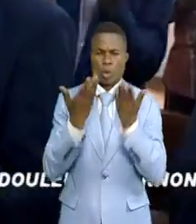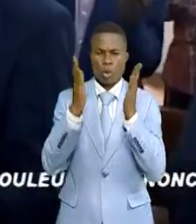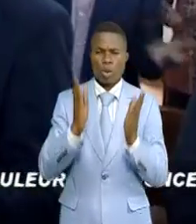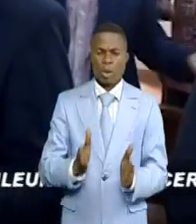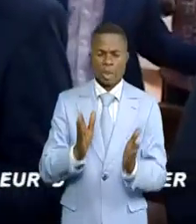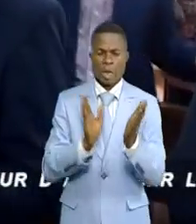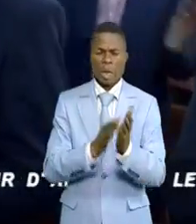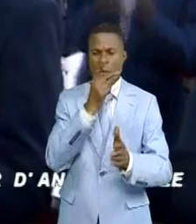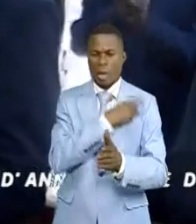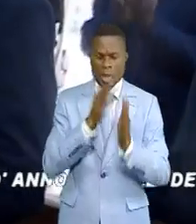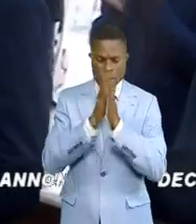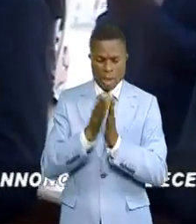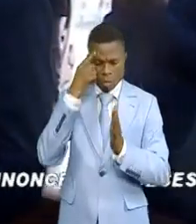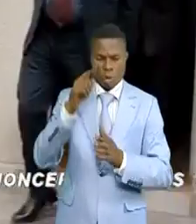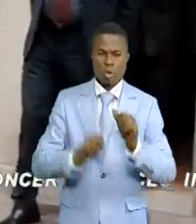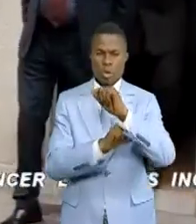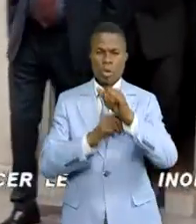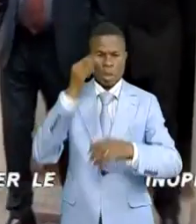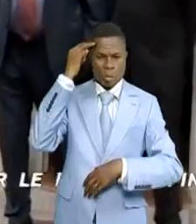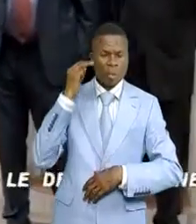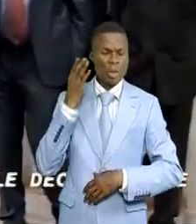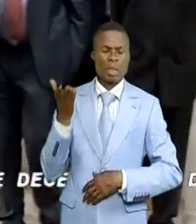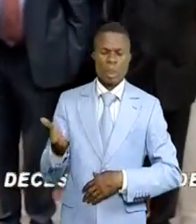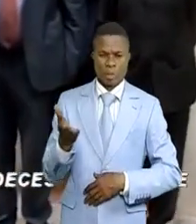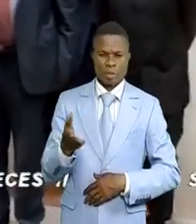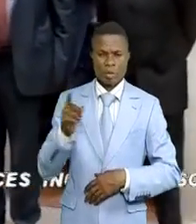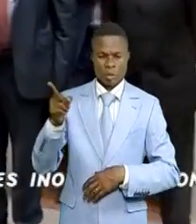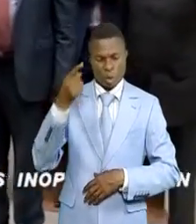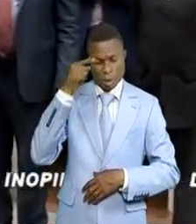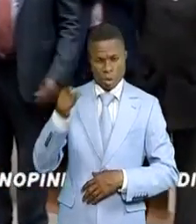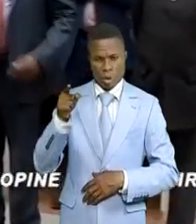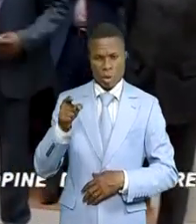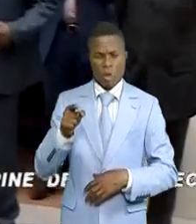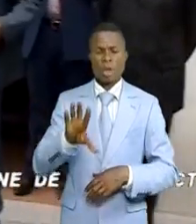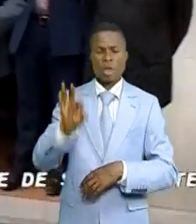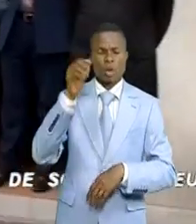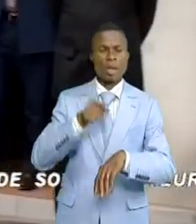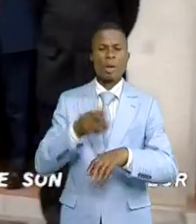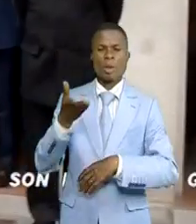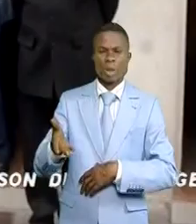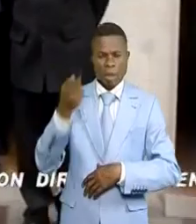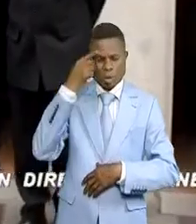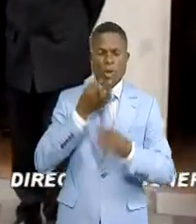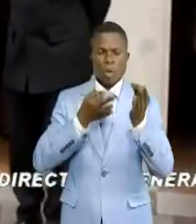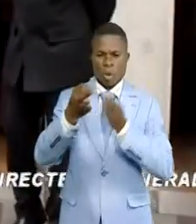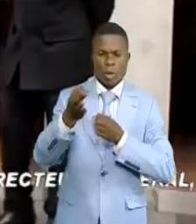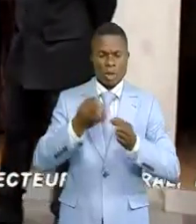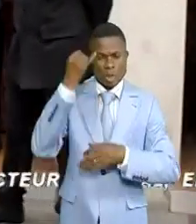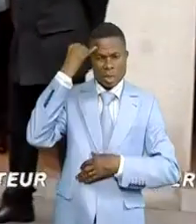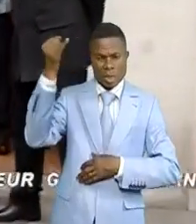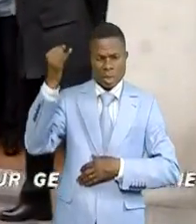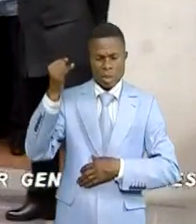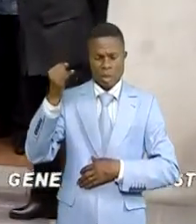de prier pour le ministre Gilbert Kabanda. Ce dernier a pour sa part saisi cette occasion pour expliquer le sens de